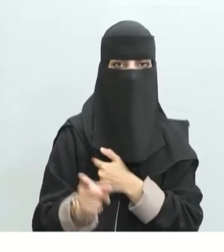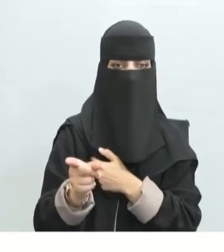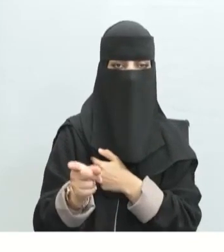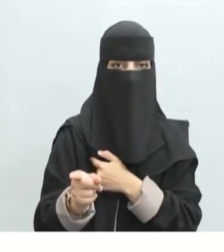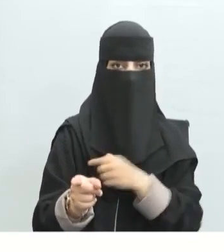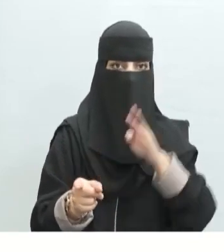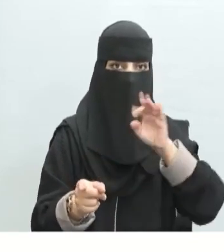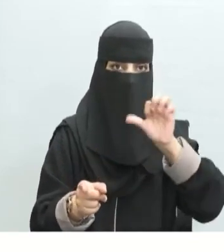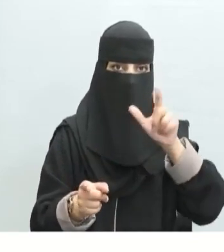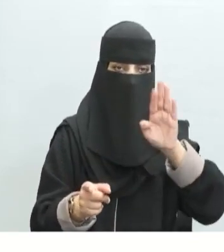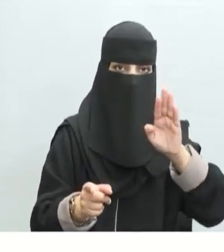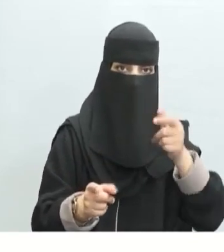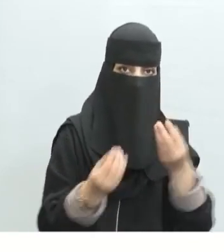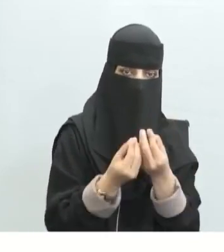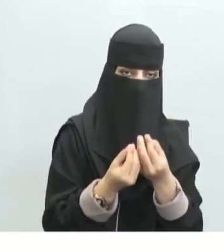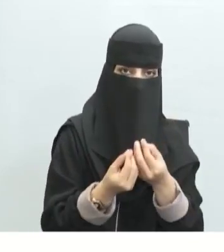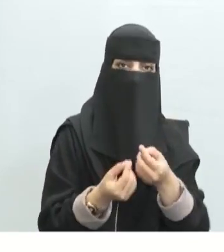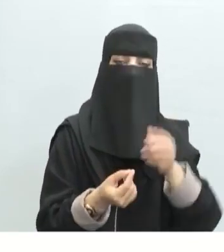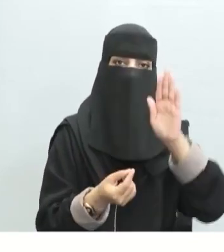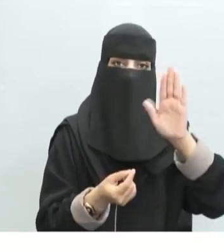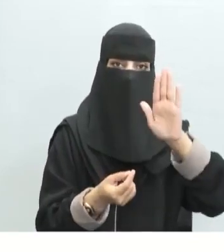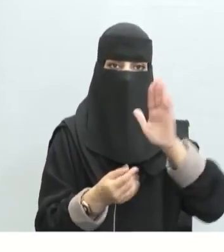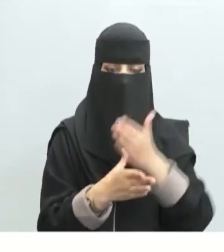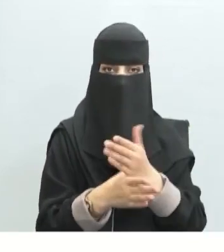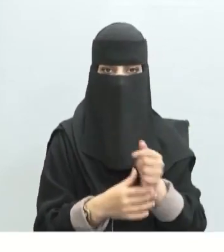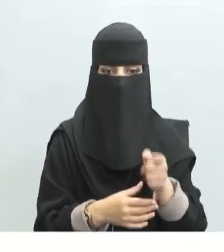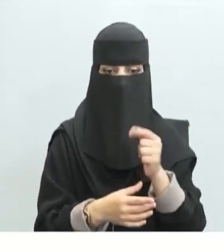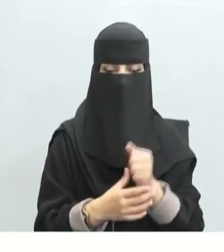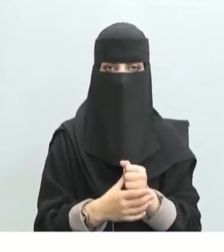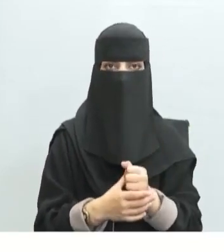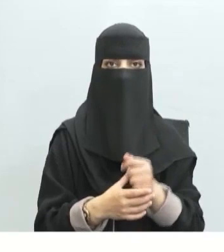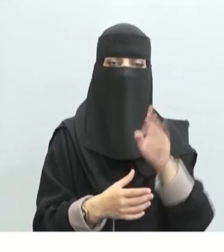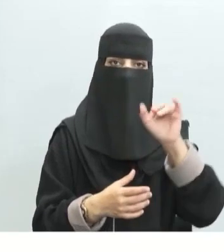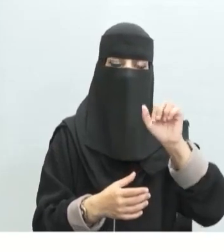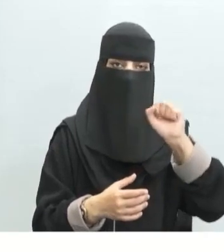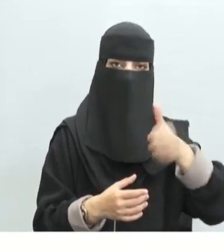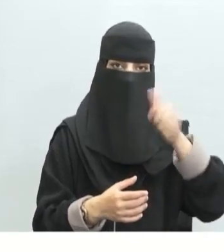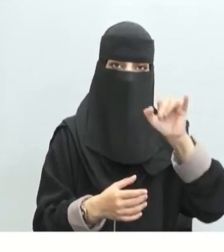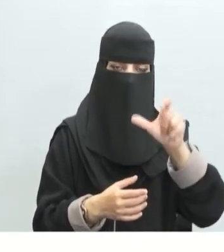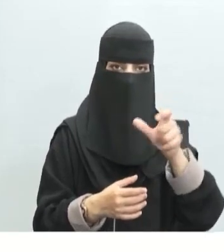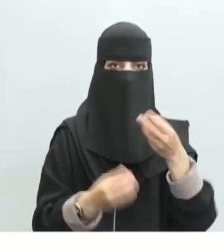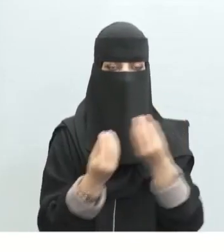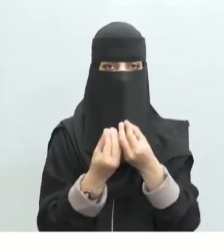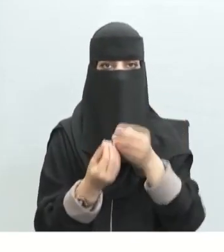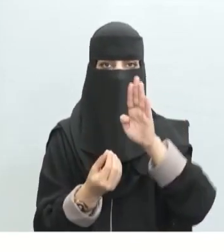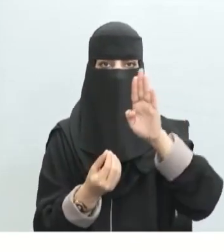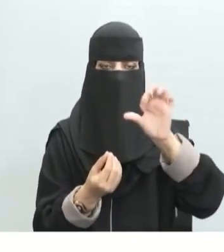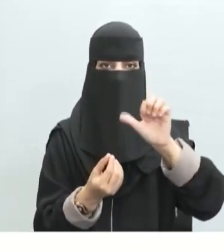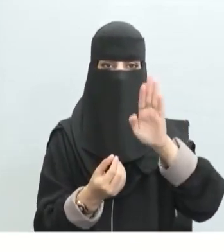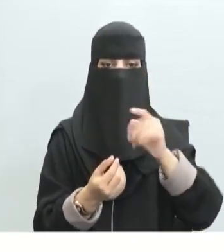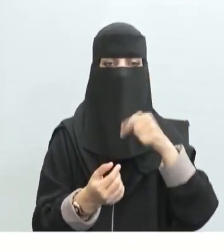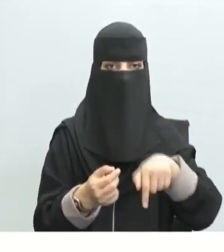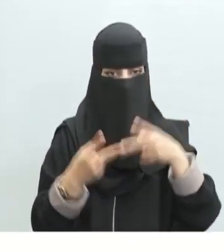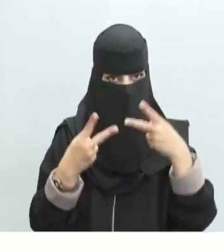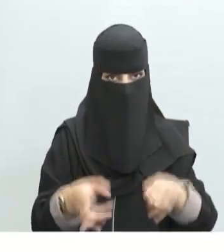الكوساين تكون مع السك والساين تكون مع الكوسك ان شاء الله تصير واضحه للجميع نبدا عاد